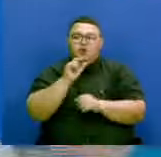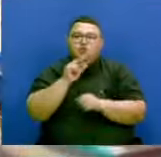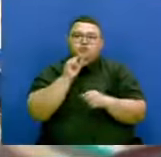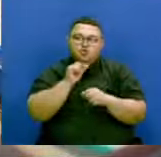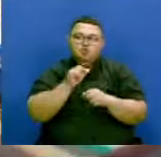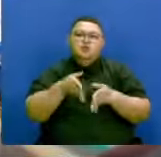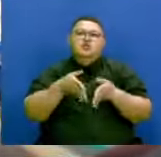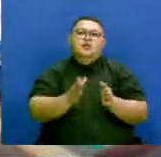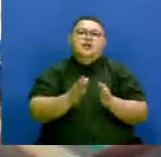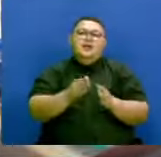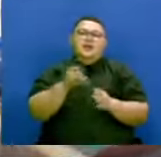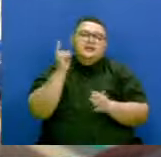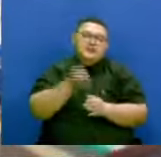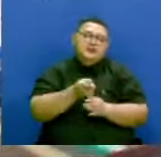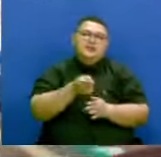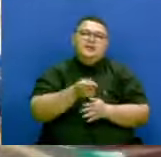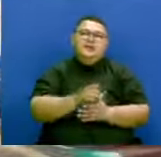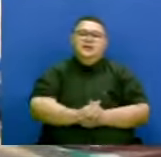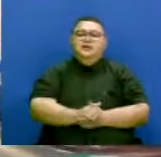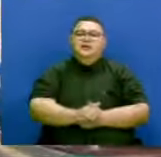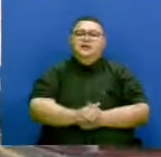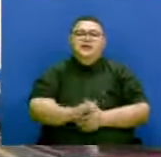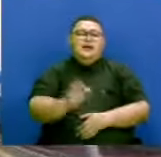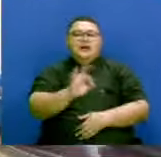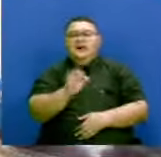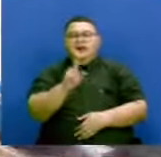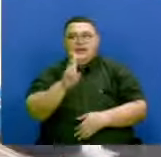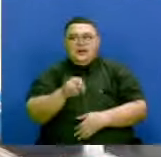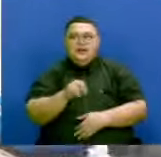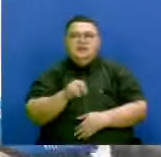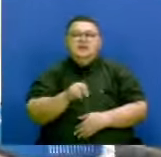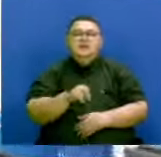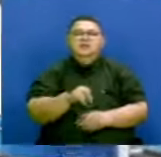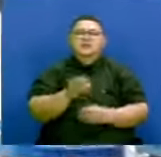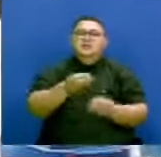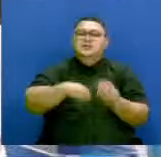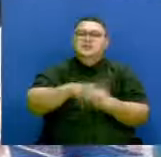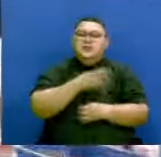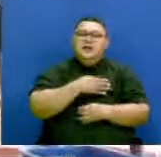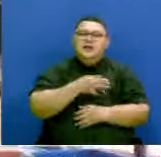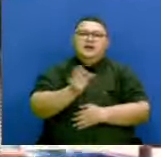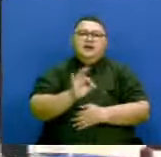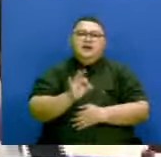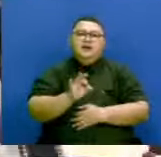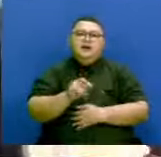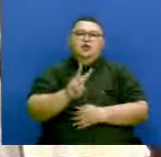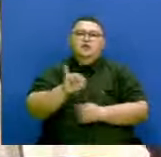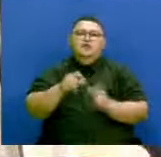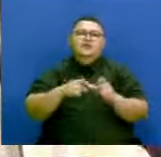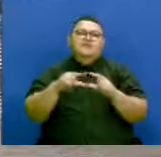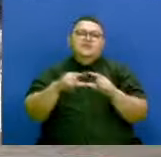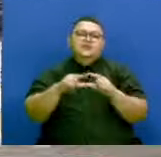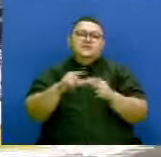Wamenak menegaskan tidak akan ada lagi jemaah yang ada di Tanah Suci tanpa menggunakan visa haji.